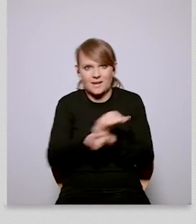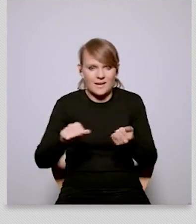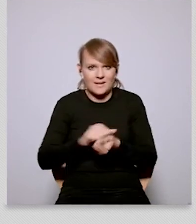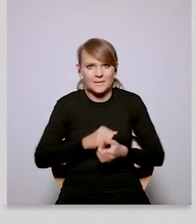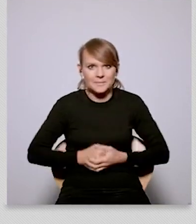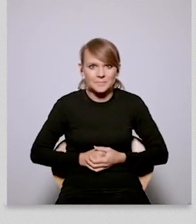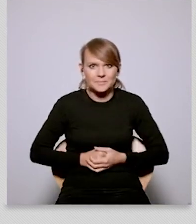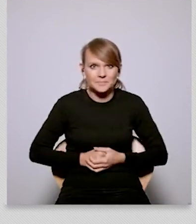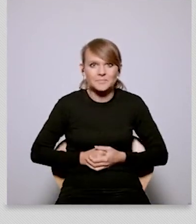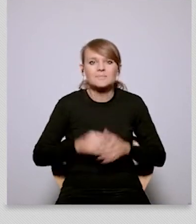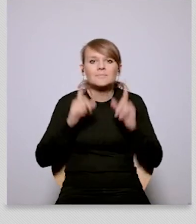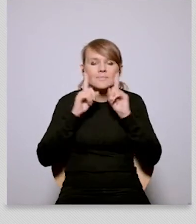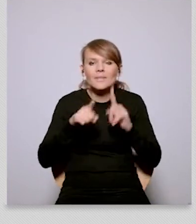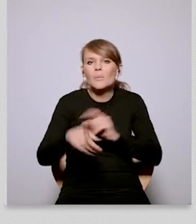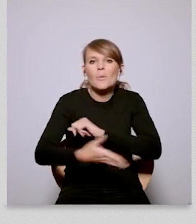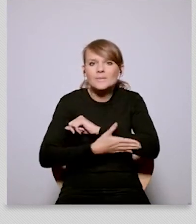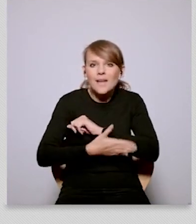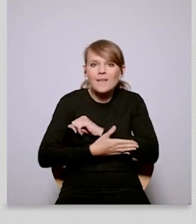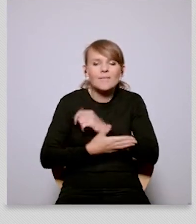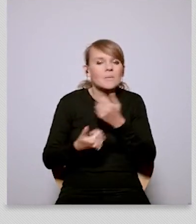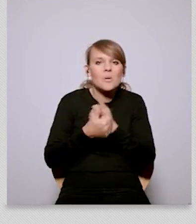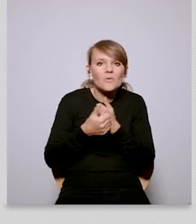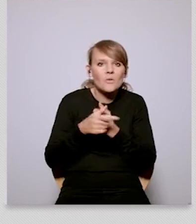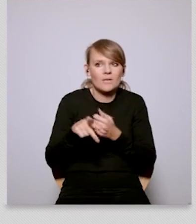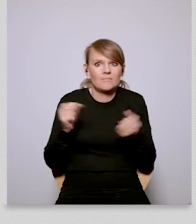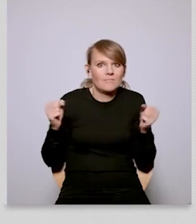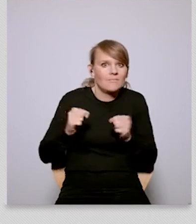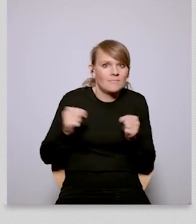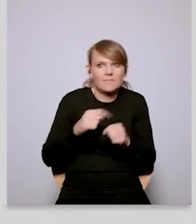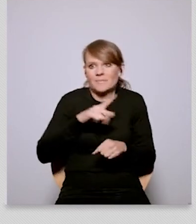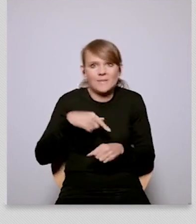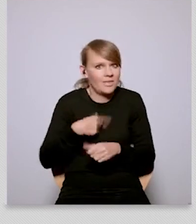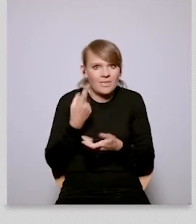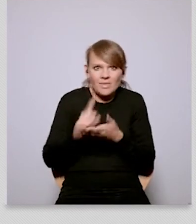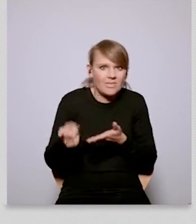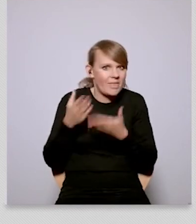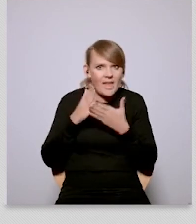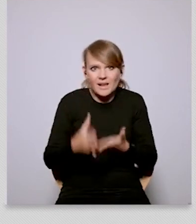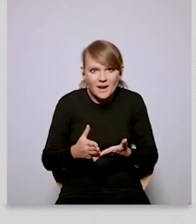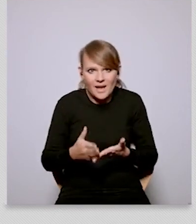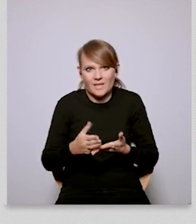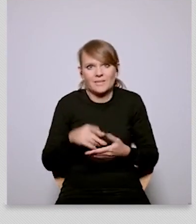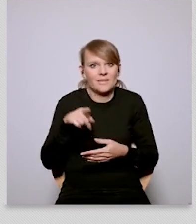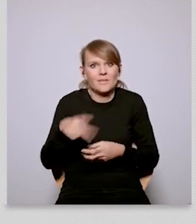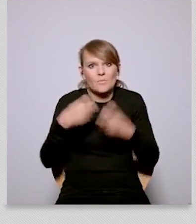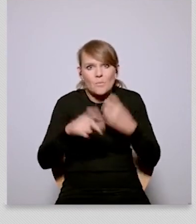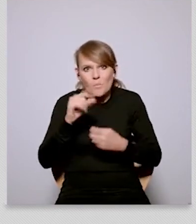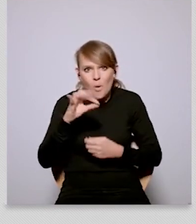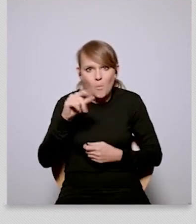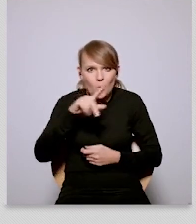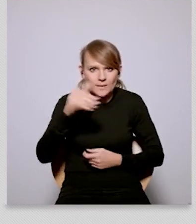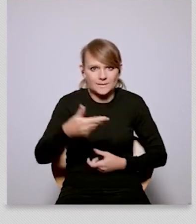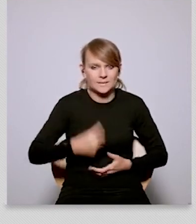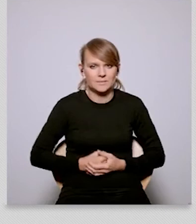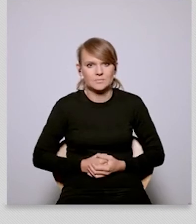naprawdę u podstaw tego jest głęboki lęk właśnie że sobie nie poradzimy że też populizm nas zabije i to jest